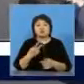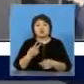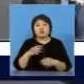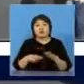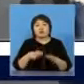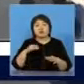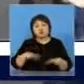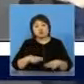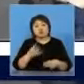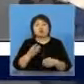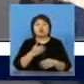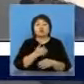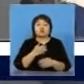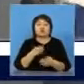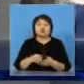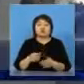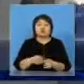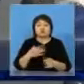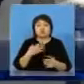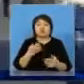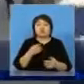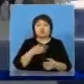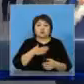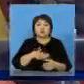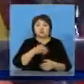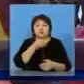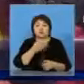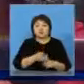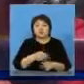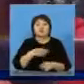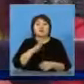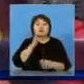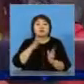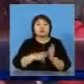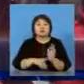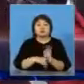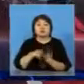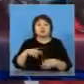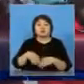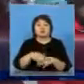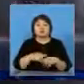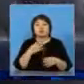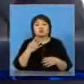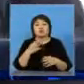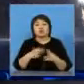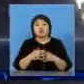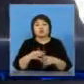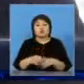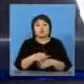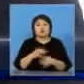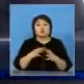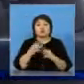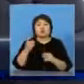бір жылқының етінен алайын деп тұрым. Өте жақсы көңілімнен шықты. Таңғы 9-да басталған жәрменкеде 4 ауылдық округтің